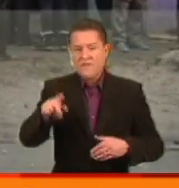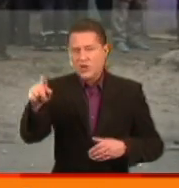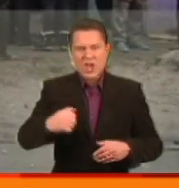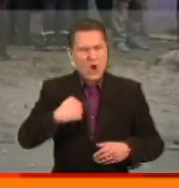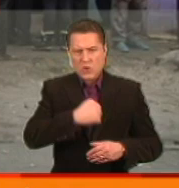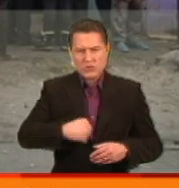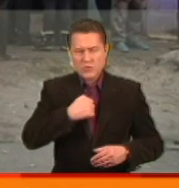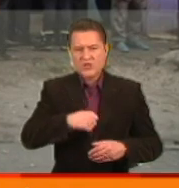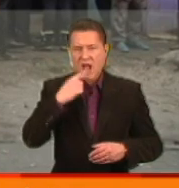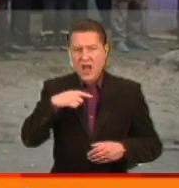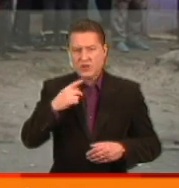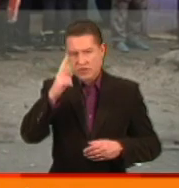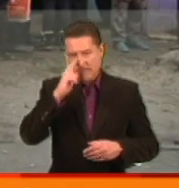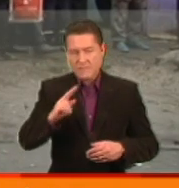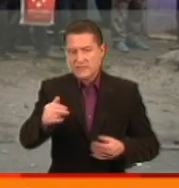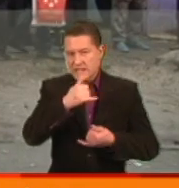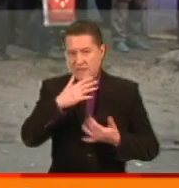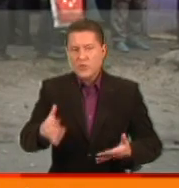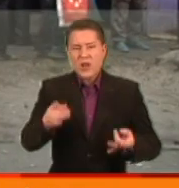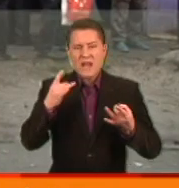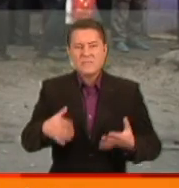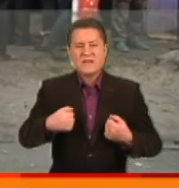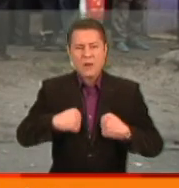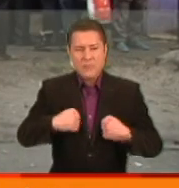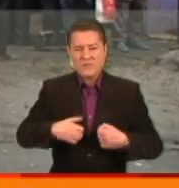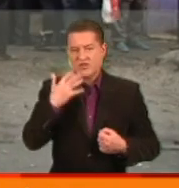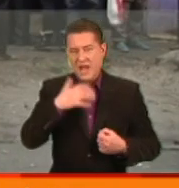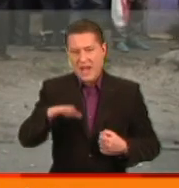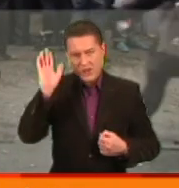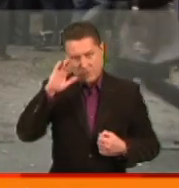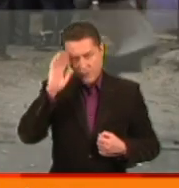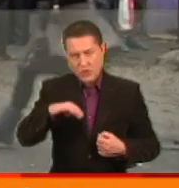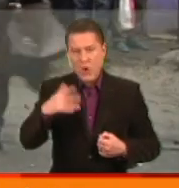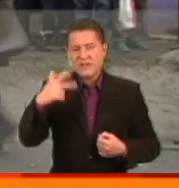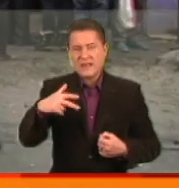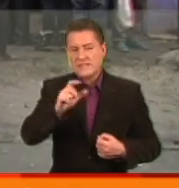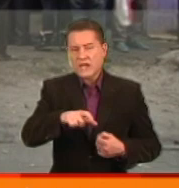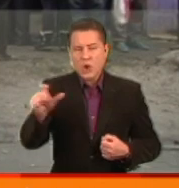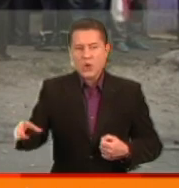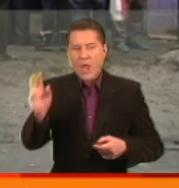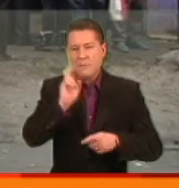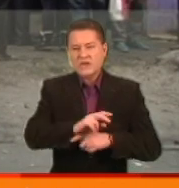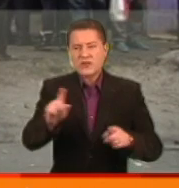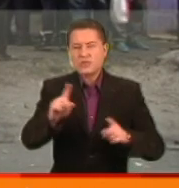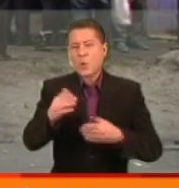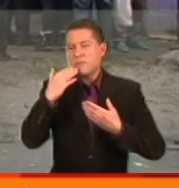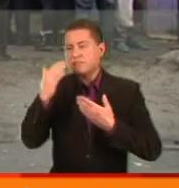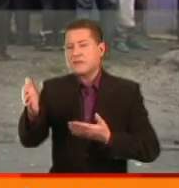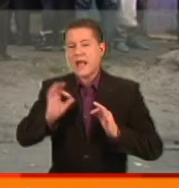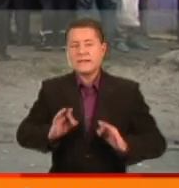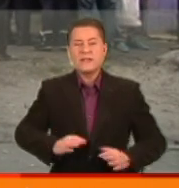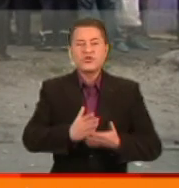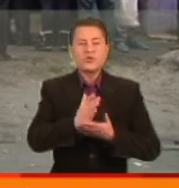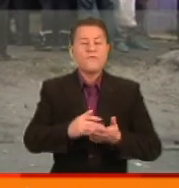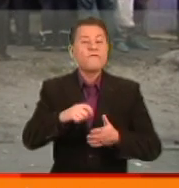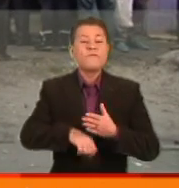розлючені. Кажуть, вже 2 місяці не можуть елементарно помитися гарячою водою. 30 людей прийшли сюди, аби спитати чиновників, у